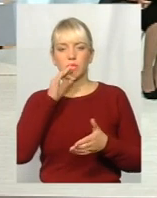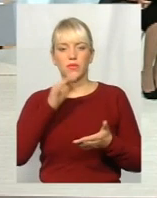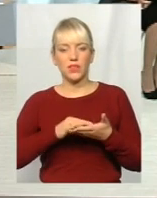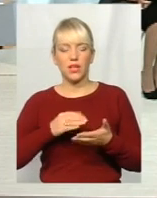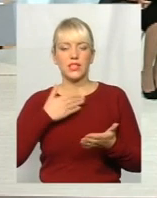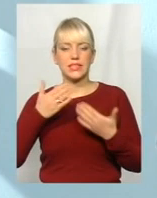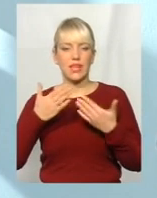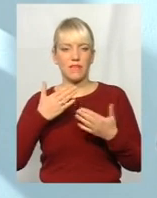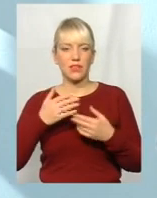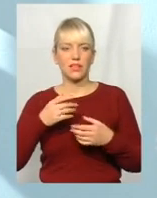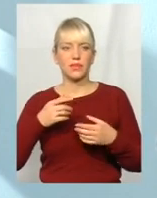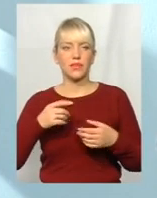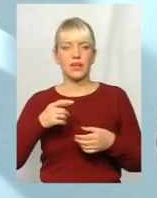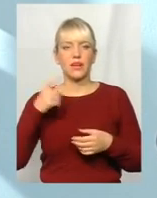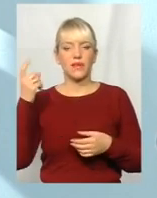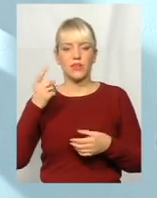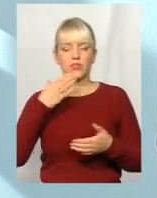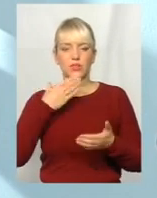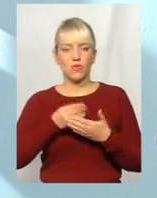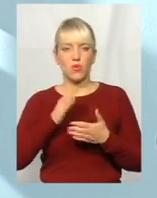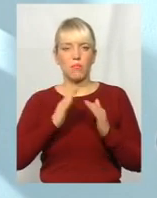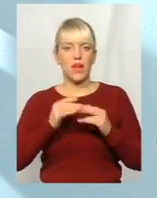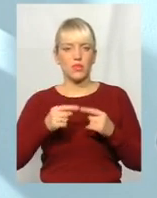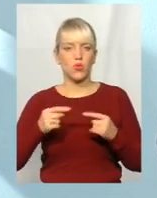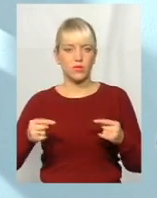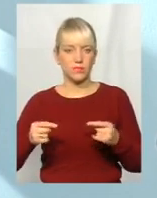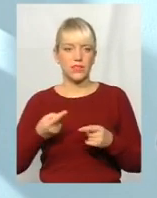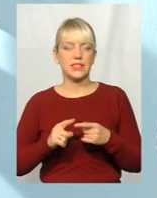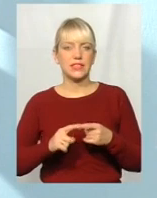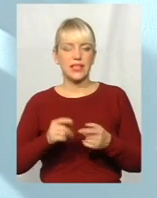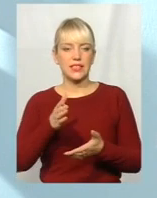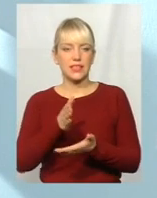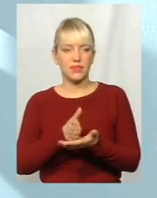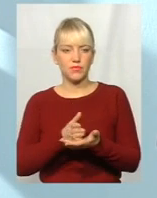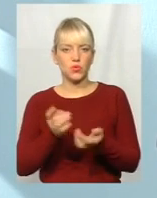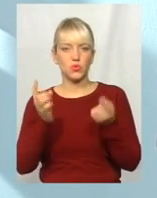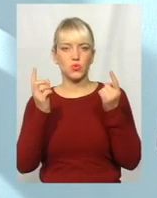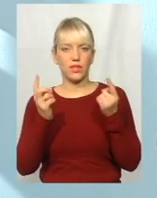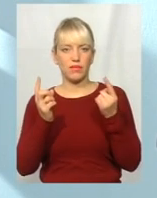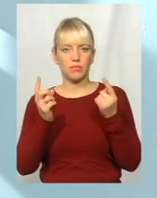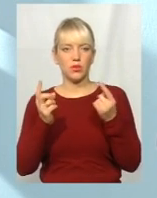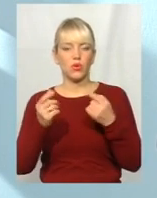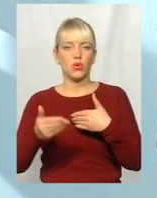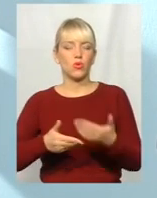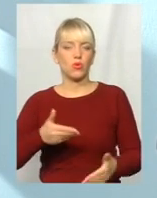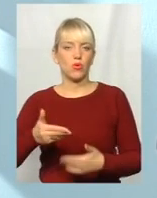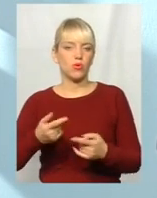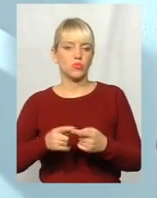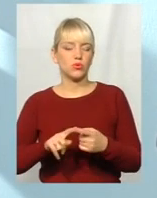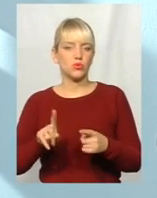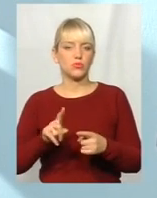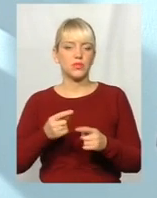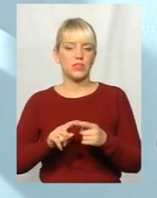ставлення співвласників до свого майна – це є дуже суттєвим кроком до того, щоб це